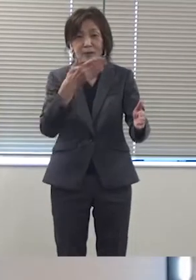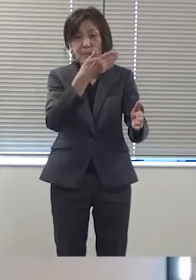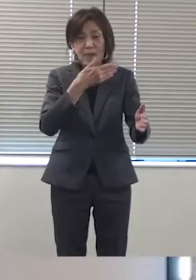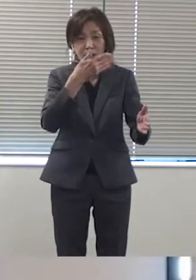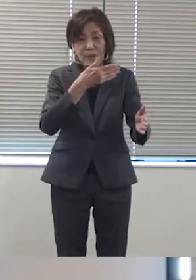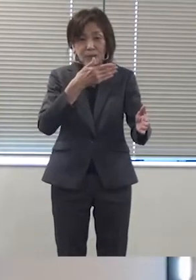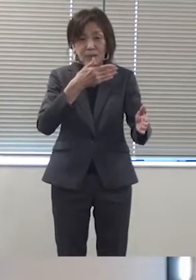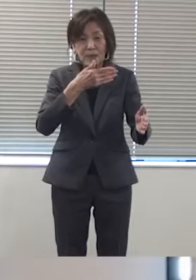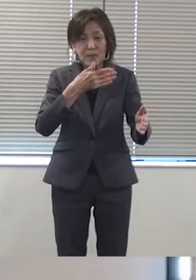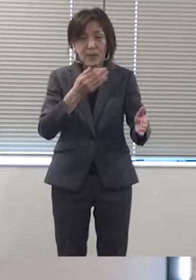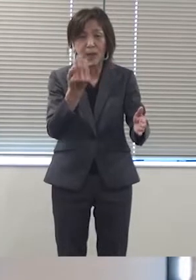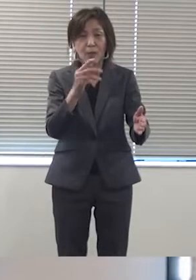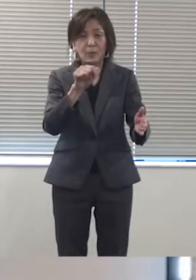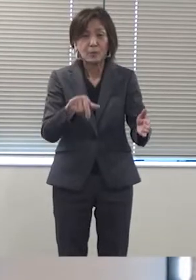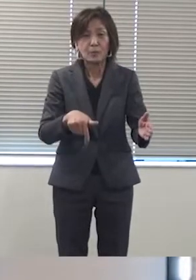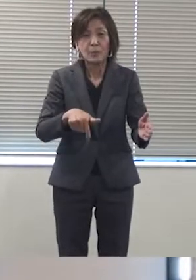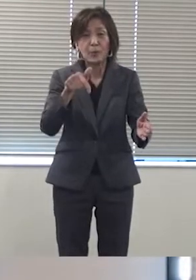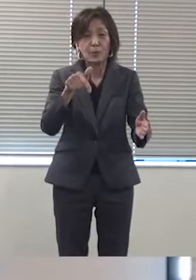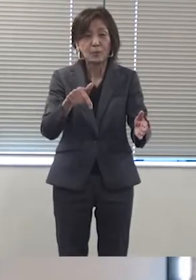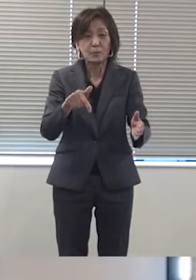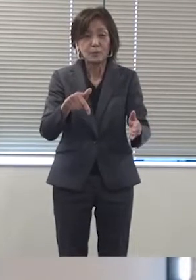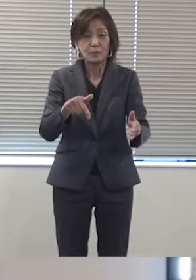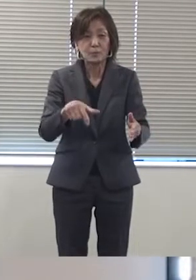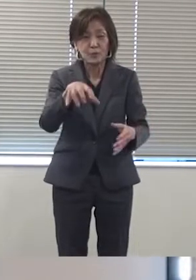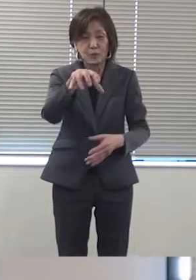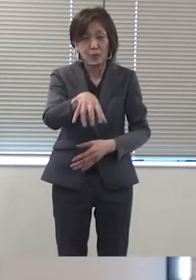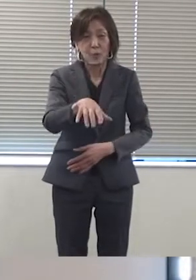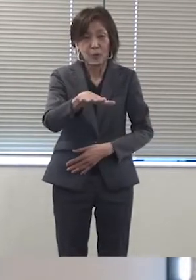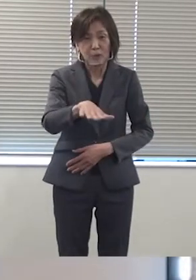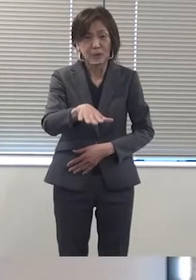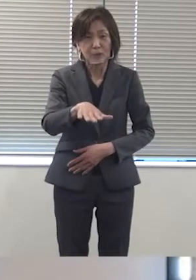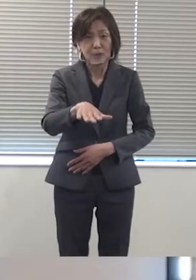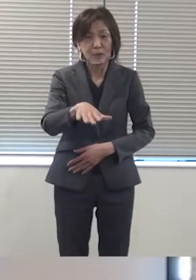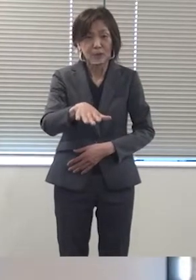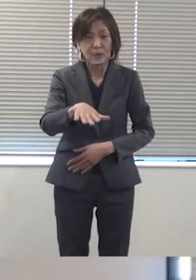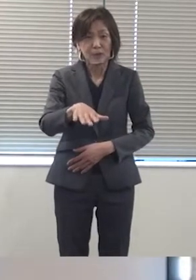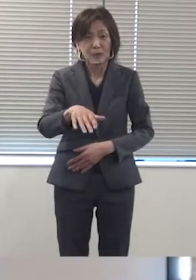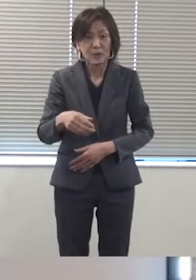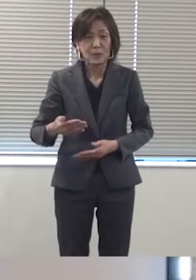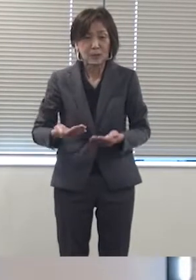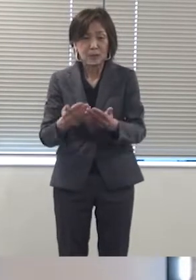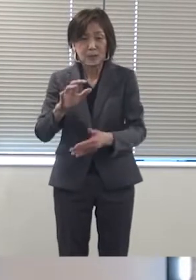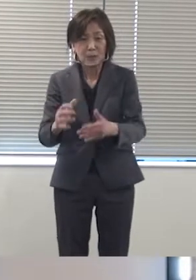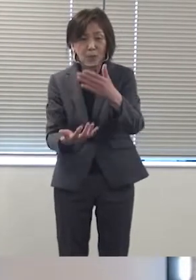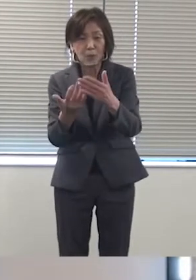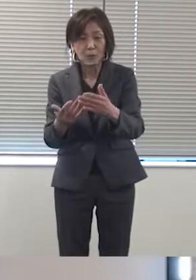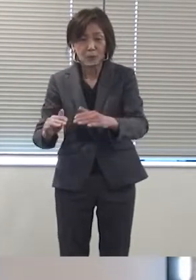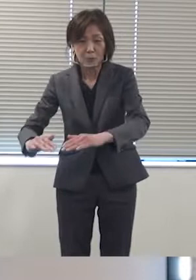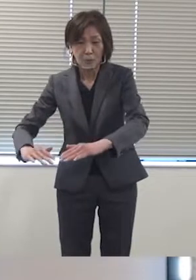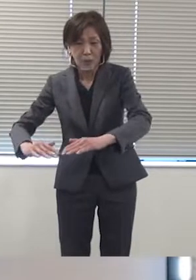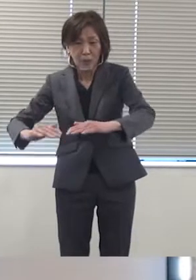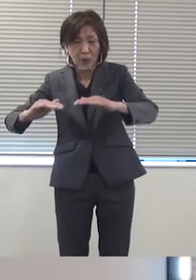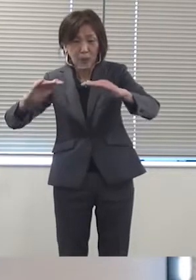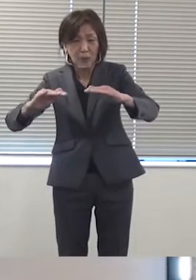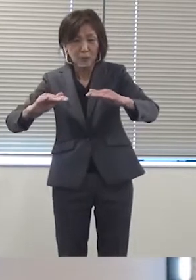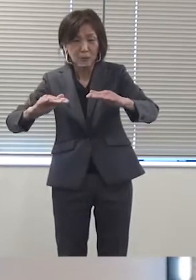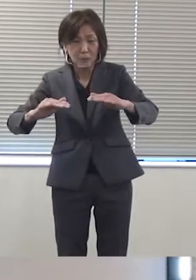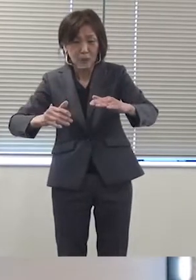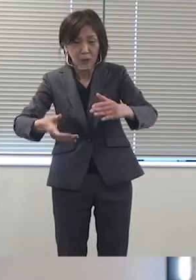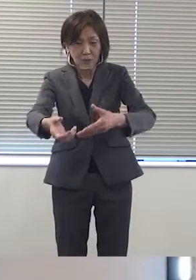南海トラフと浸水が始まるとこれで組み出しだしますので、非常に重要なポンプ場になる